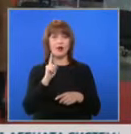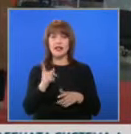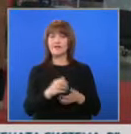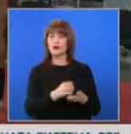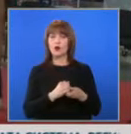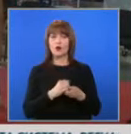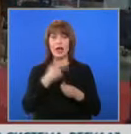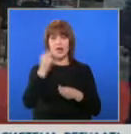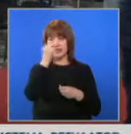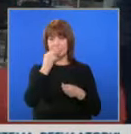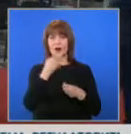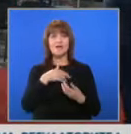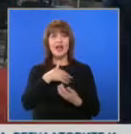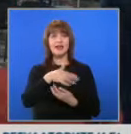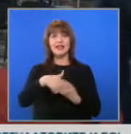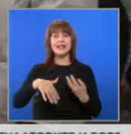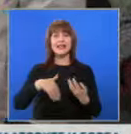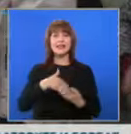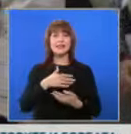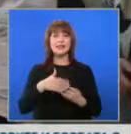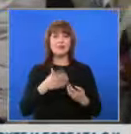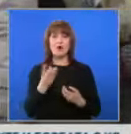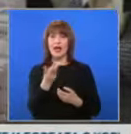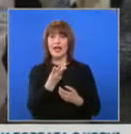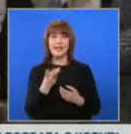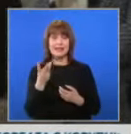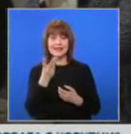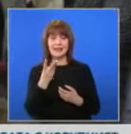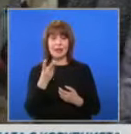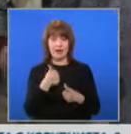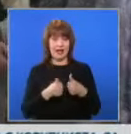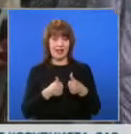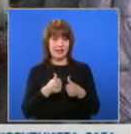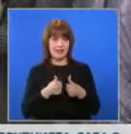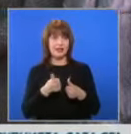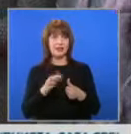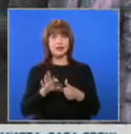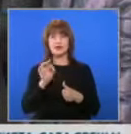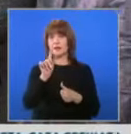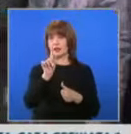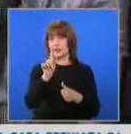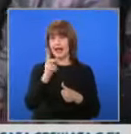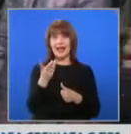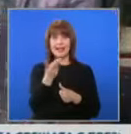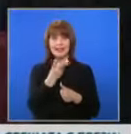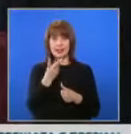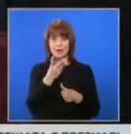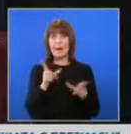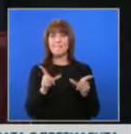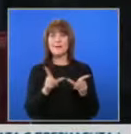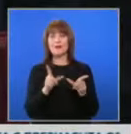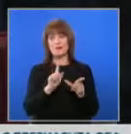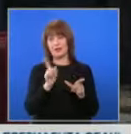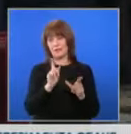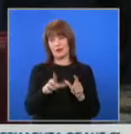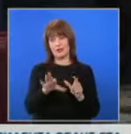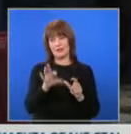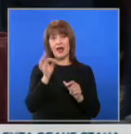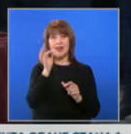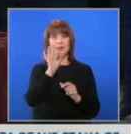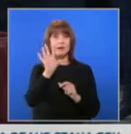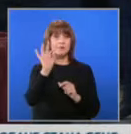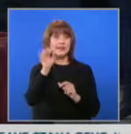организира Църковно-народния събор, на който от трима кандидати ще се избере един. Трима митрополити не могат да бъдат избрани, защото нямат